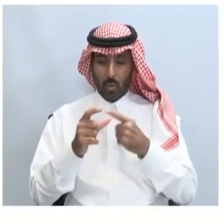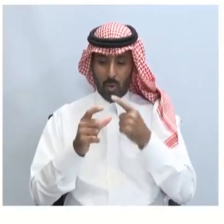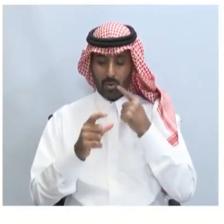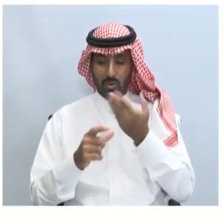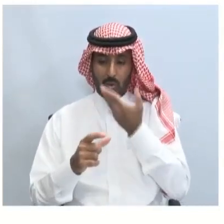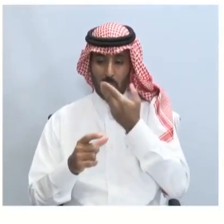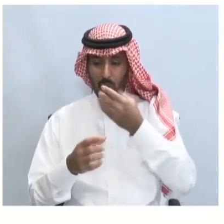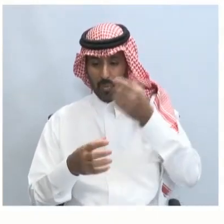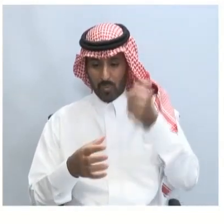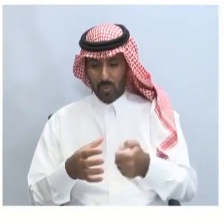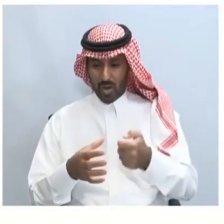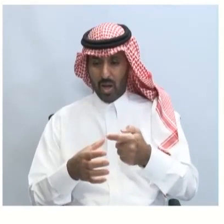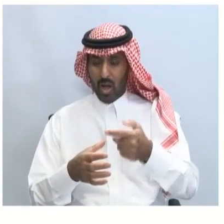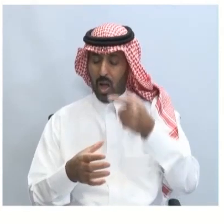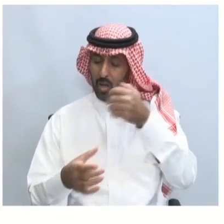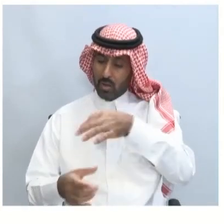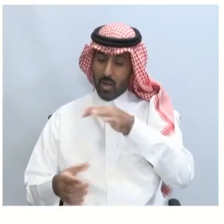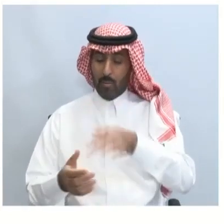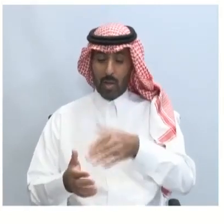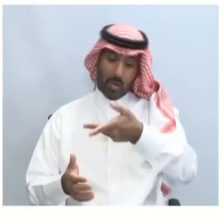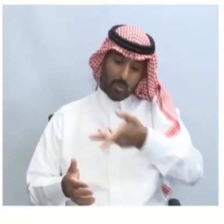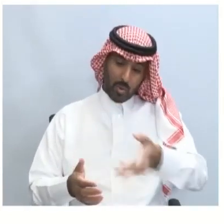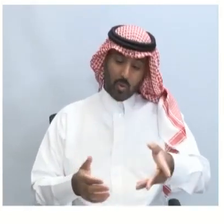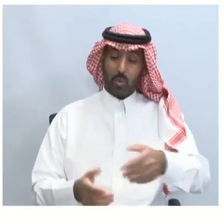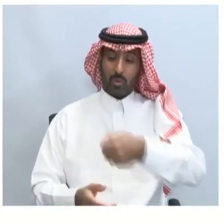الماء في المرحاض قبل الخروج من دوره